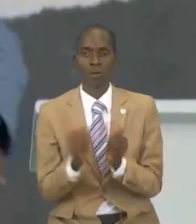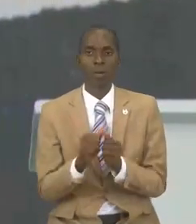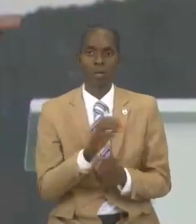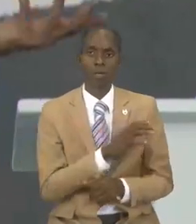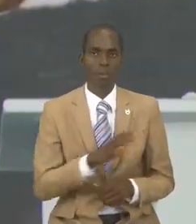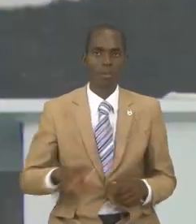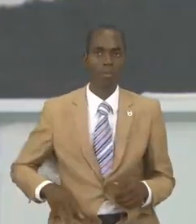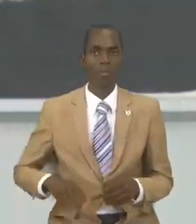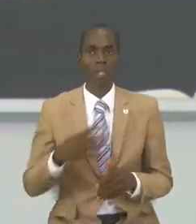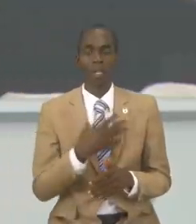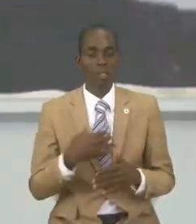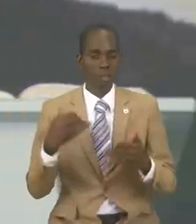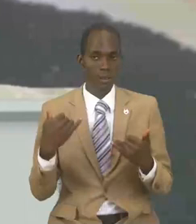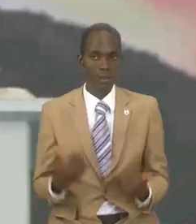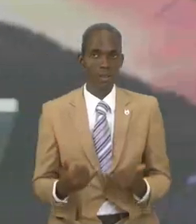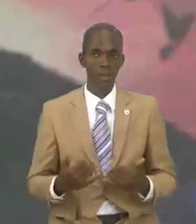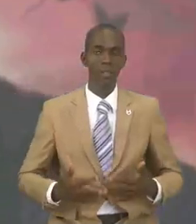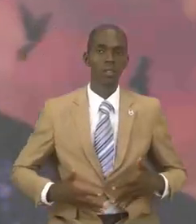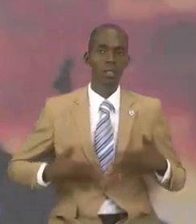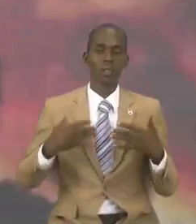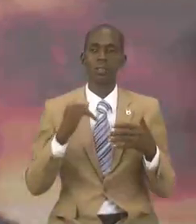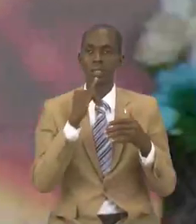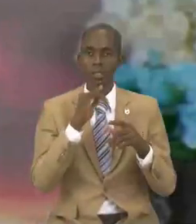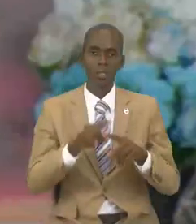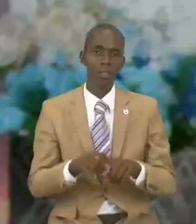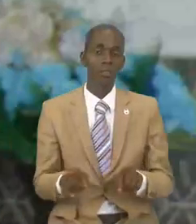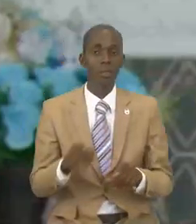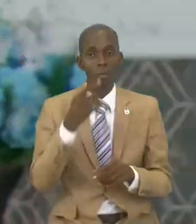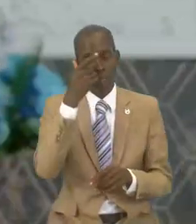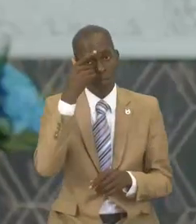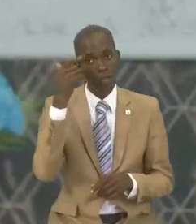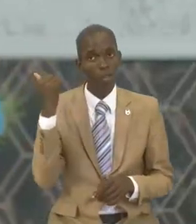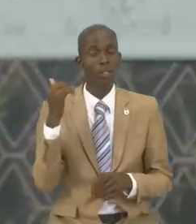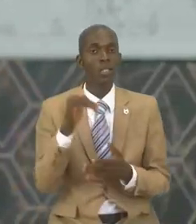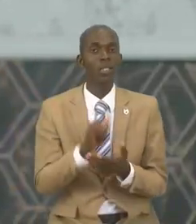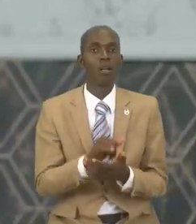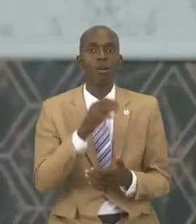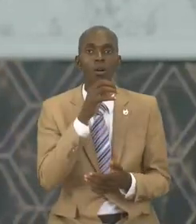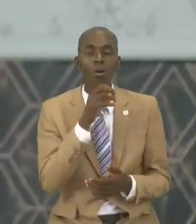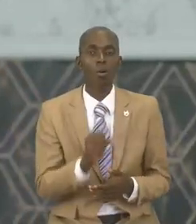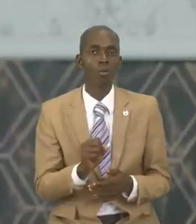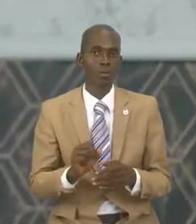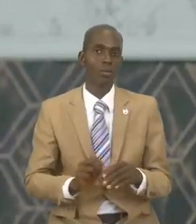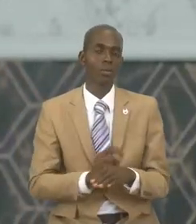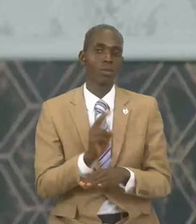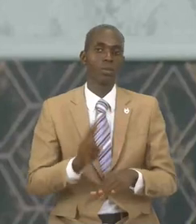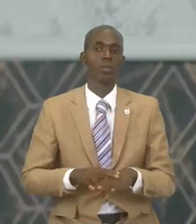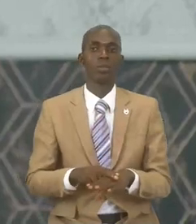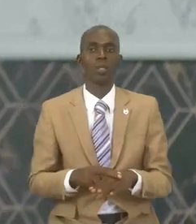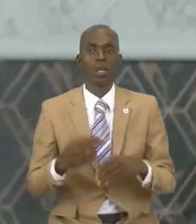avec Christ. Maintenant, la vie est différente parce que la